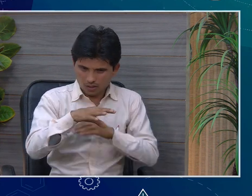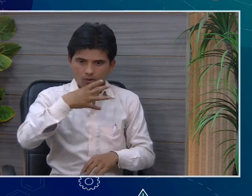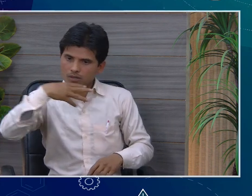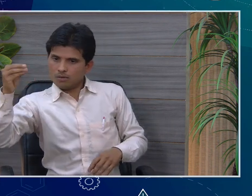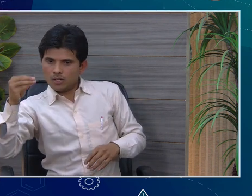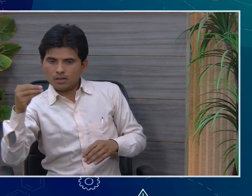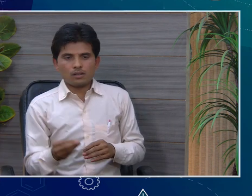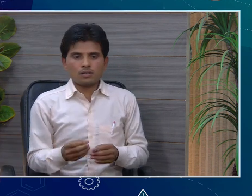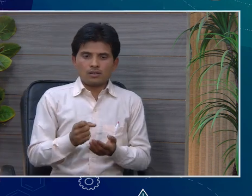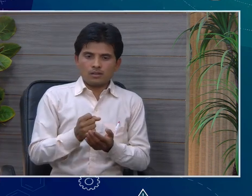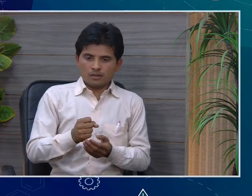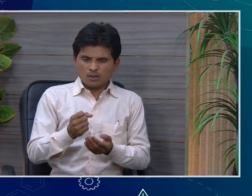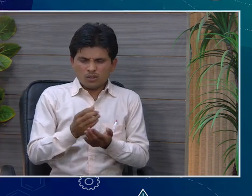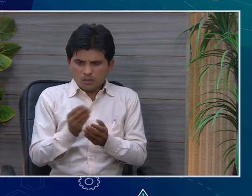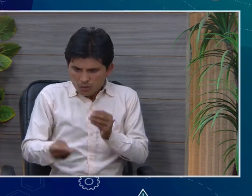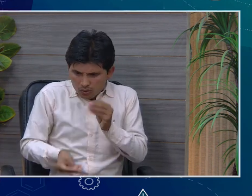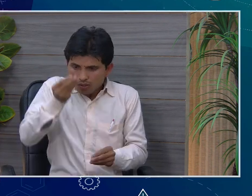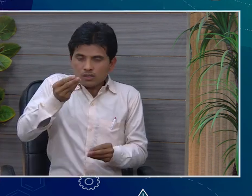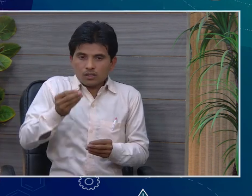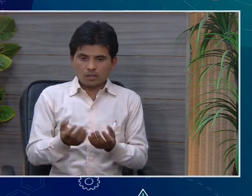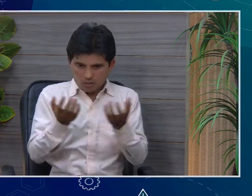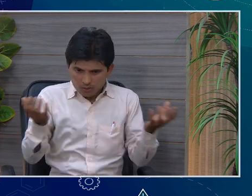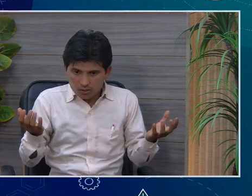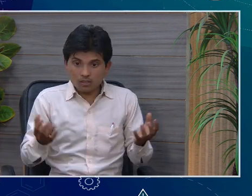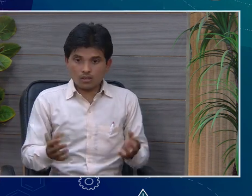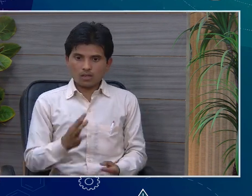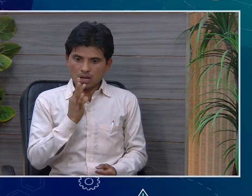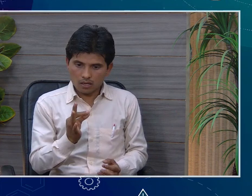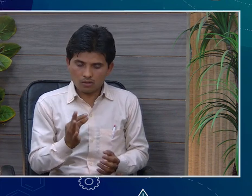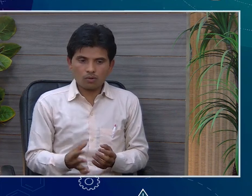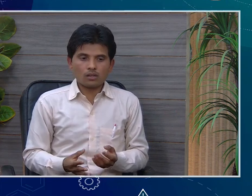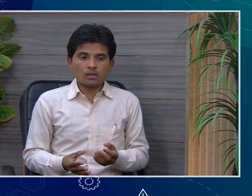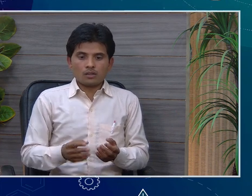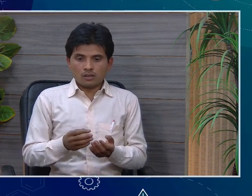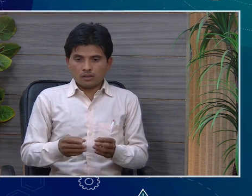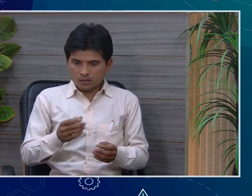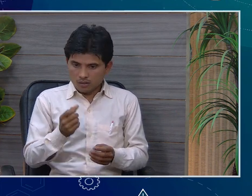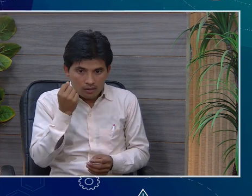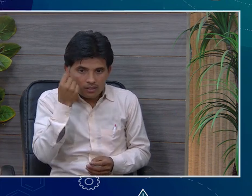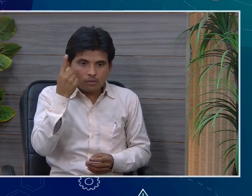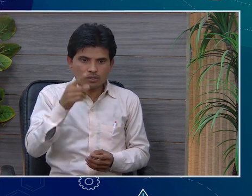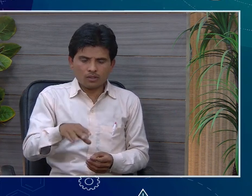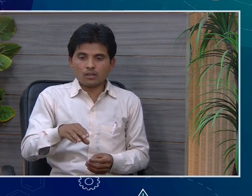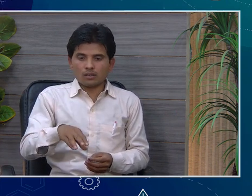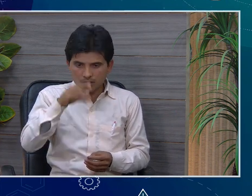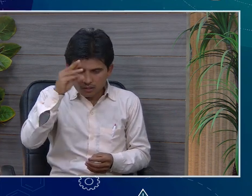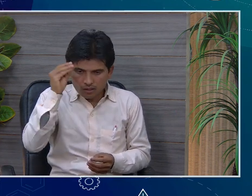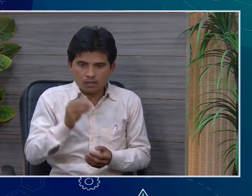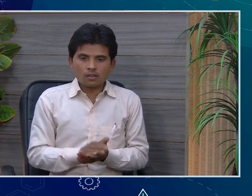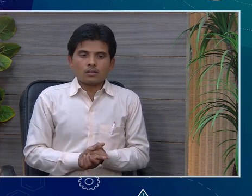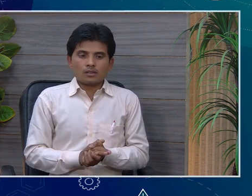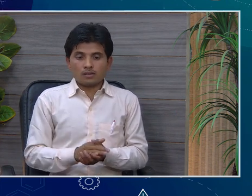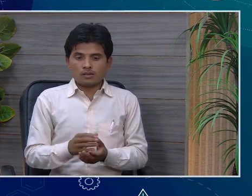उसके अंदर ज्यादा तेरा जितनी चीजें कंक्रीट हो सकती है जो एक्चुअल चीजें हैं वह घर बच्चों को समझने का इस ओर करने का मौका मिले